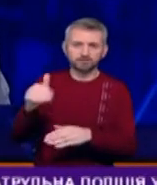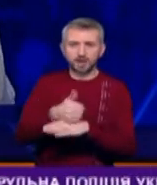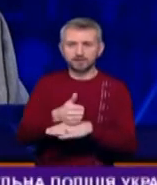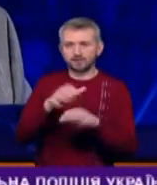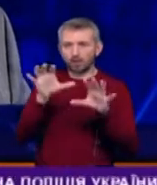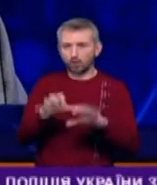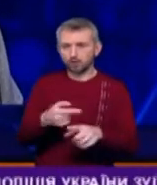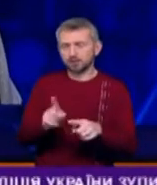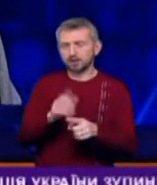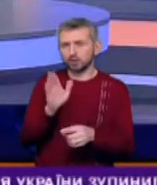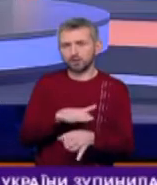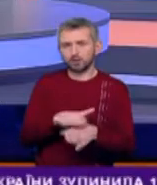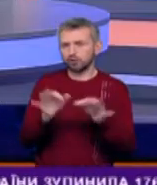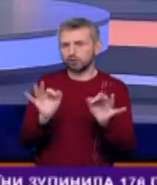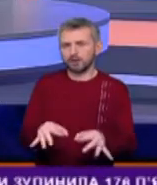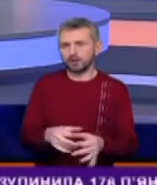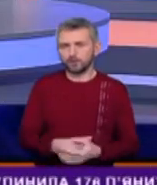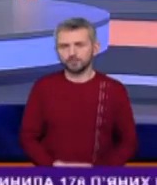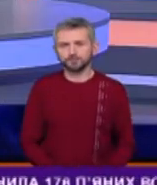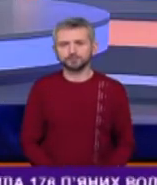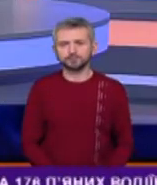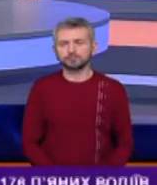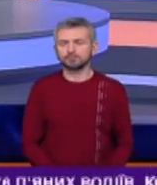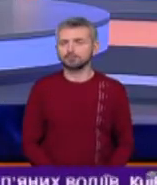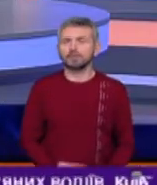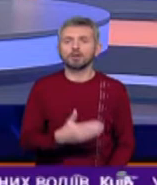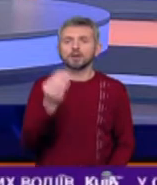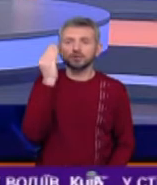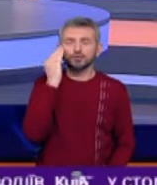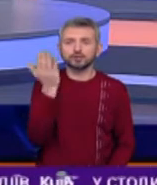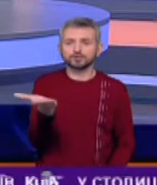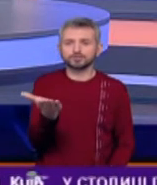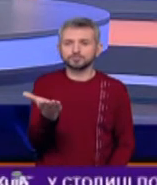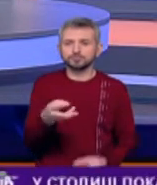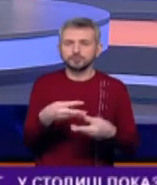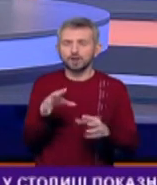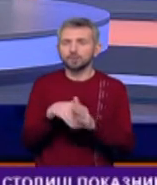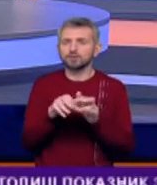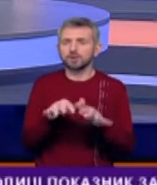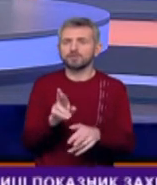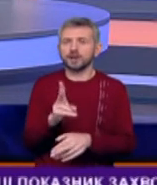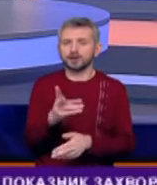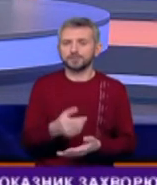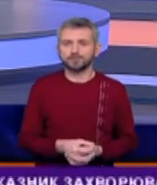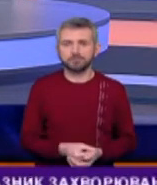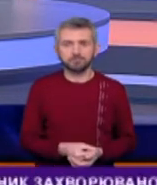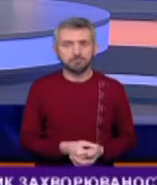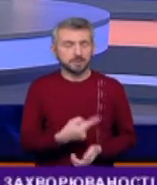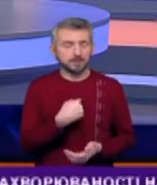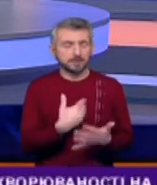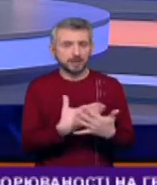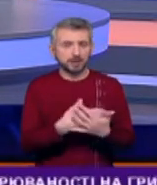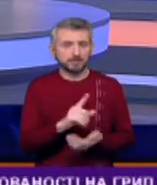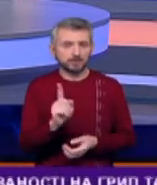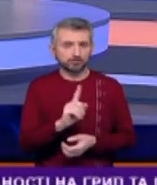це буде абсолютно правильно було. А вам як видається місія міністра внутрішніх справ? Мені здається,